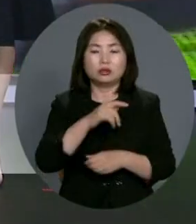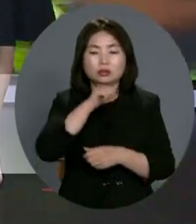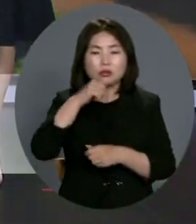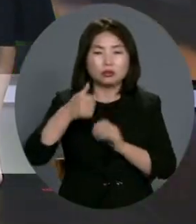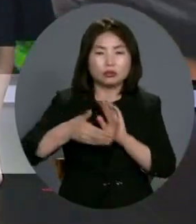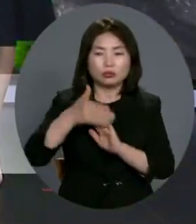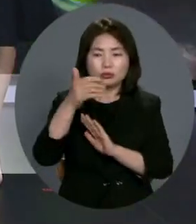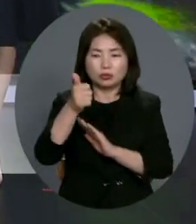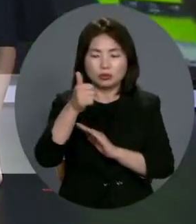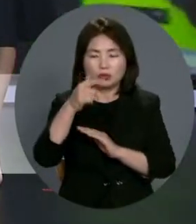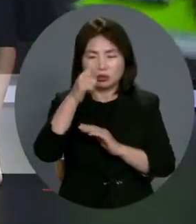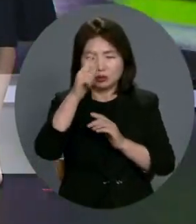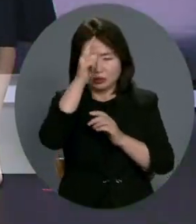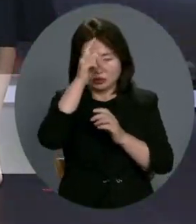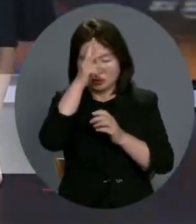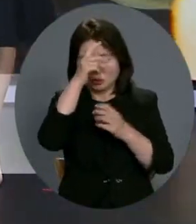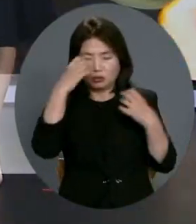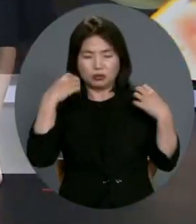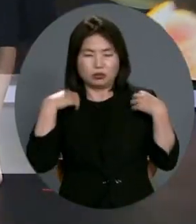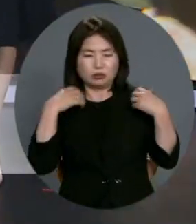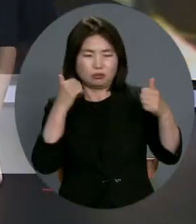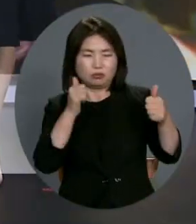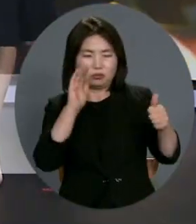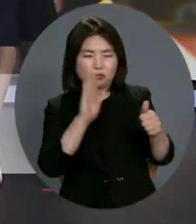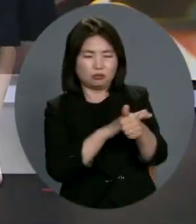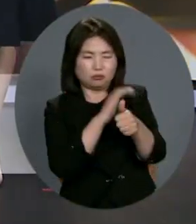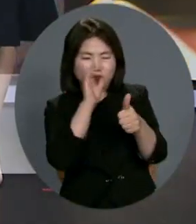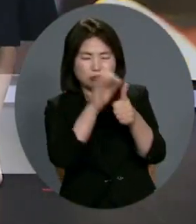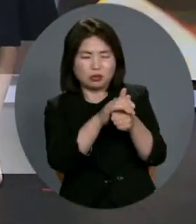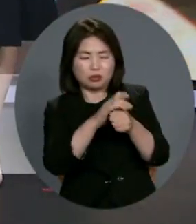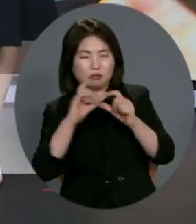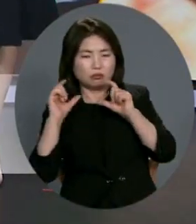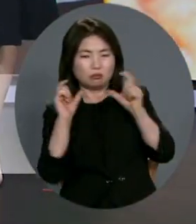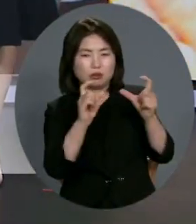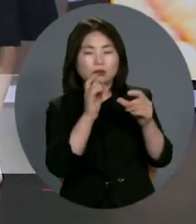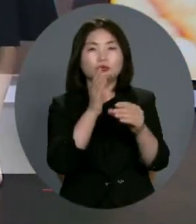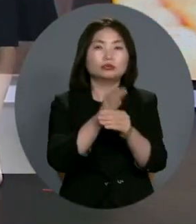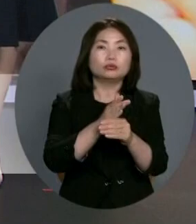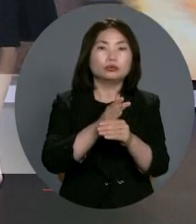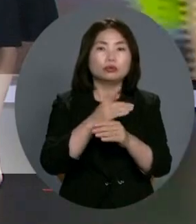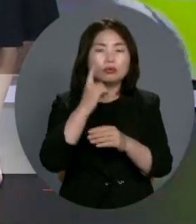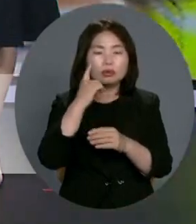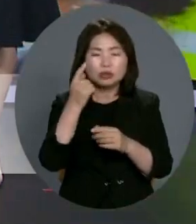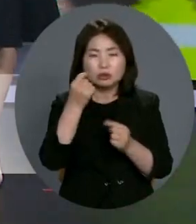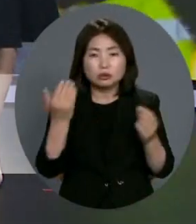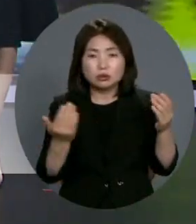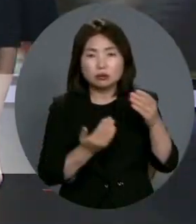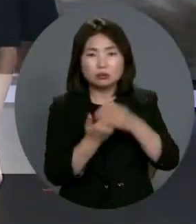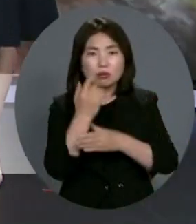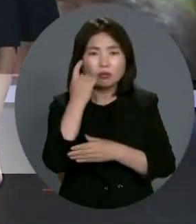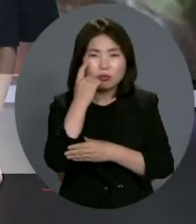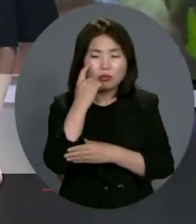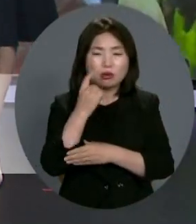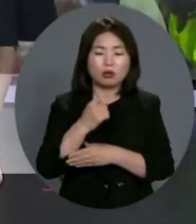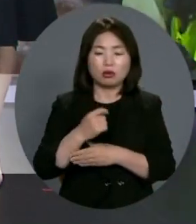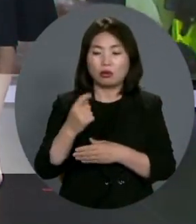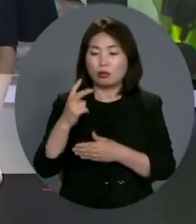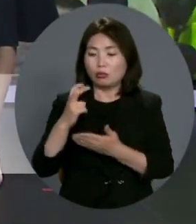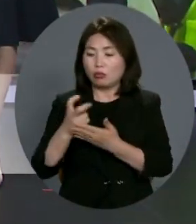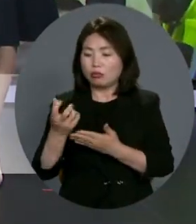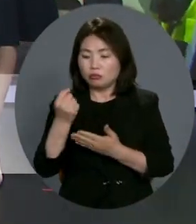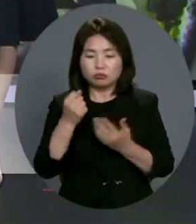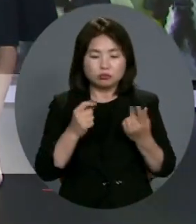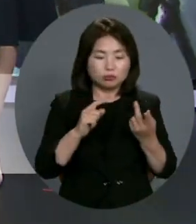대구 경찰청장에게 책임을 묻겠다고 여러 차례 공언하고 있는데요. 왜 이런 일이 벌어졌고 어떤